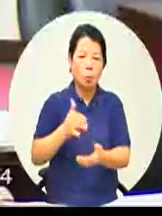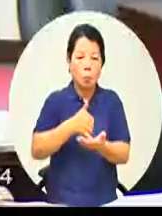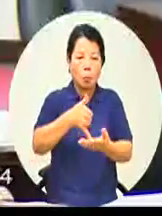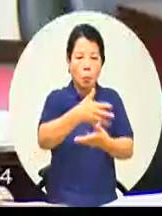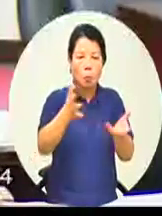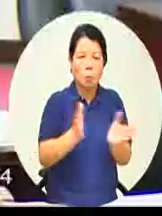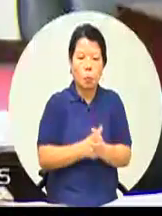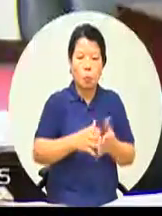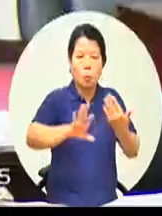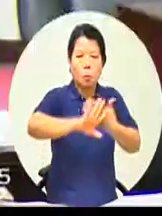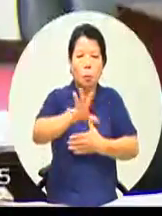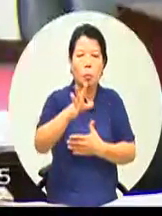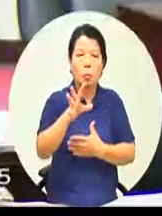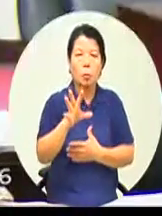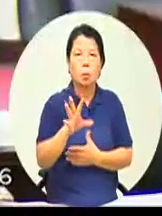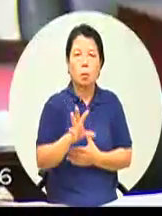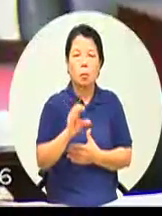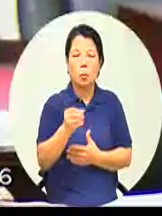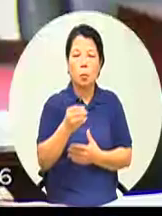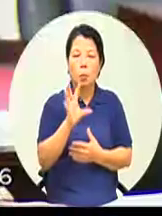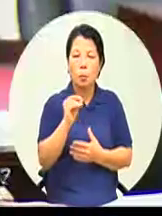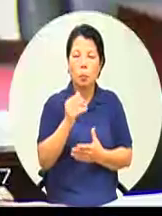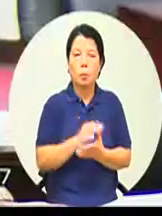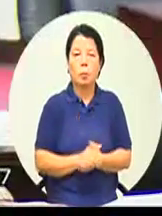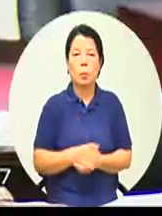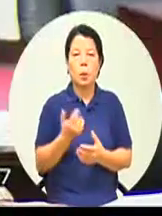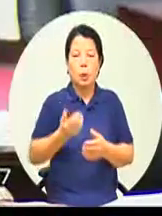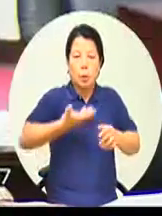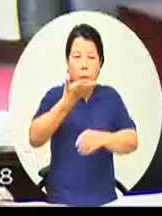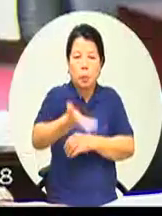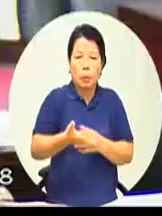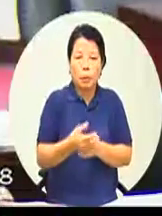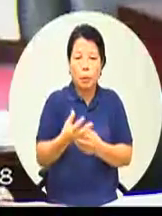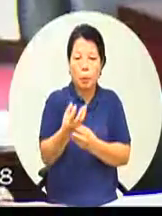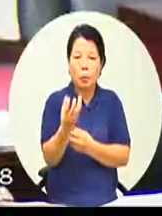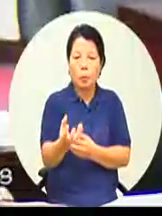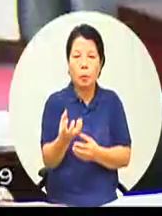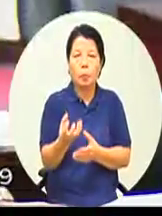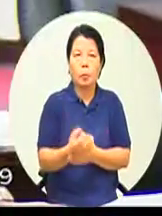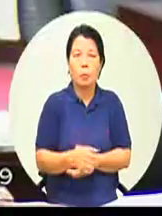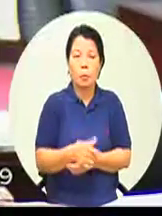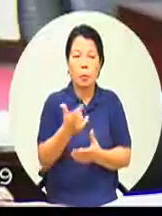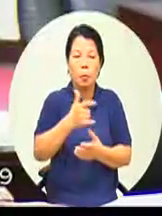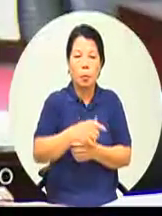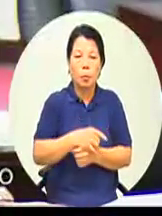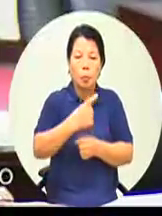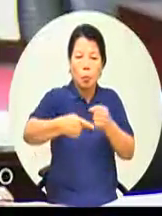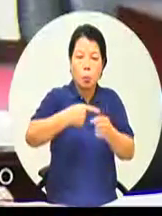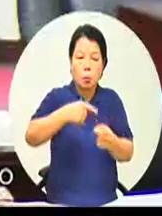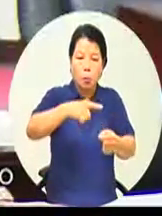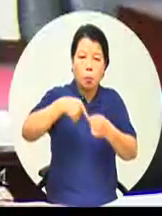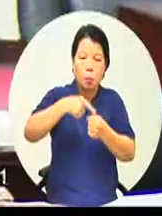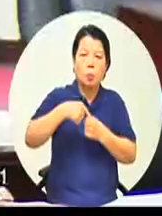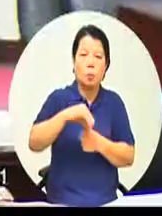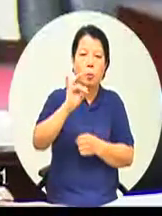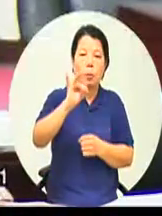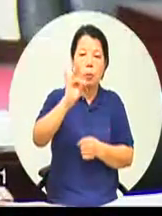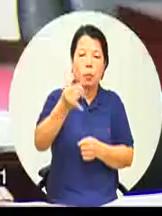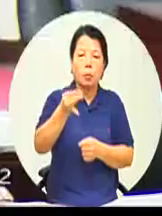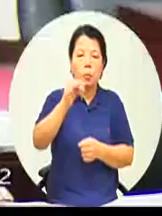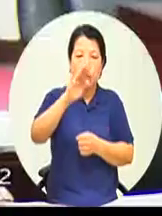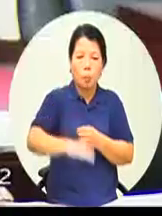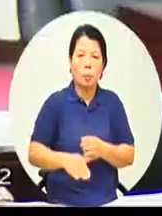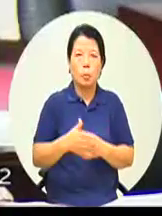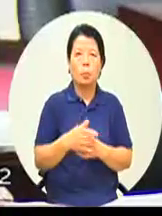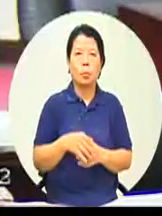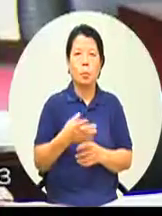这些以外，还有多余的名额，是不是可以开放一小部分给年收入所得在100万元以下的，或者是